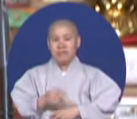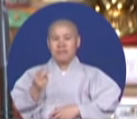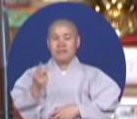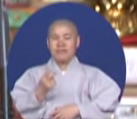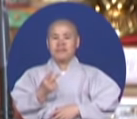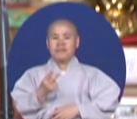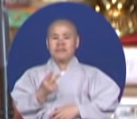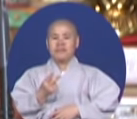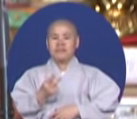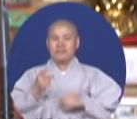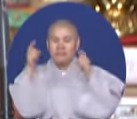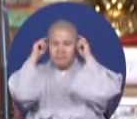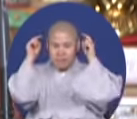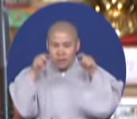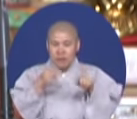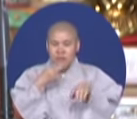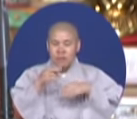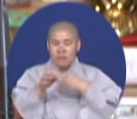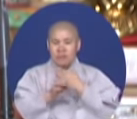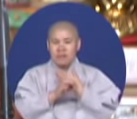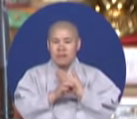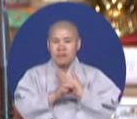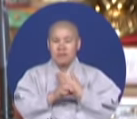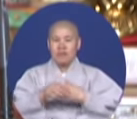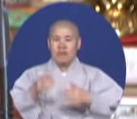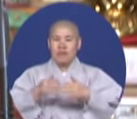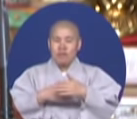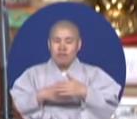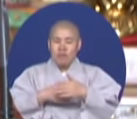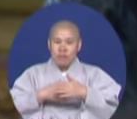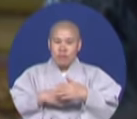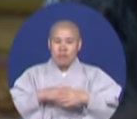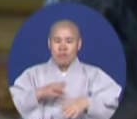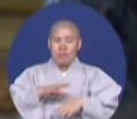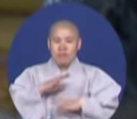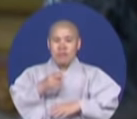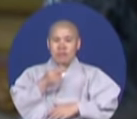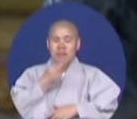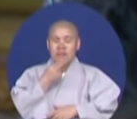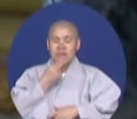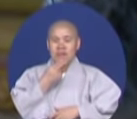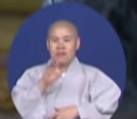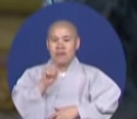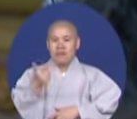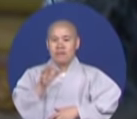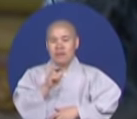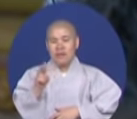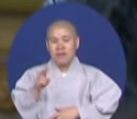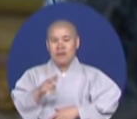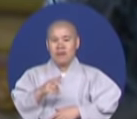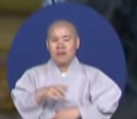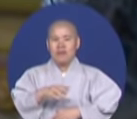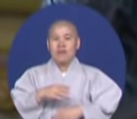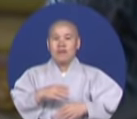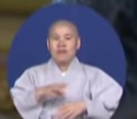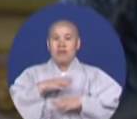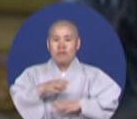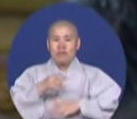또 어리석음이 없으면 두려움이 없습니다. 그러니까 반야에는 공포가 있을 수